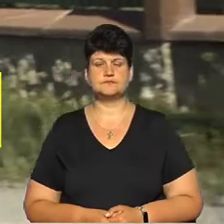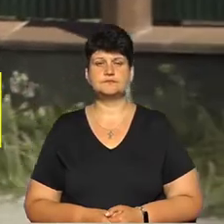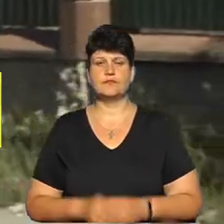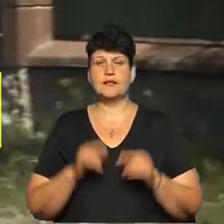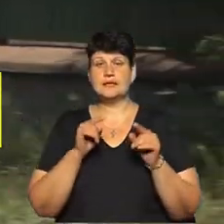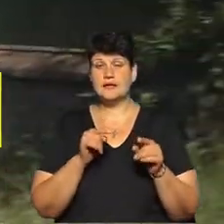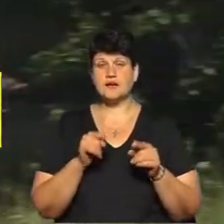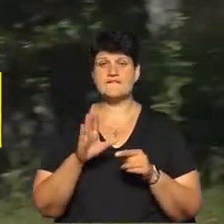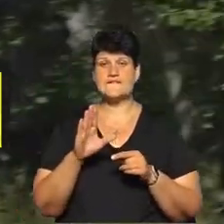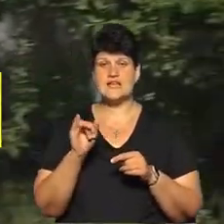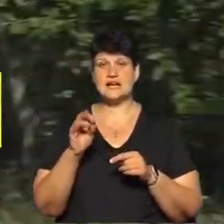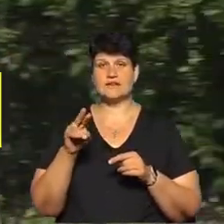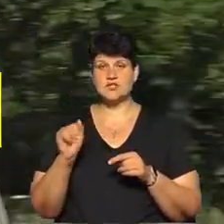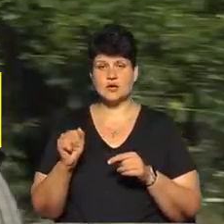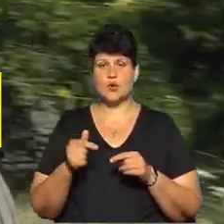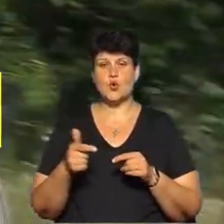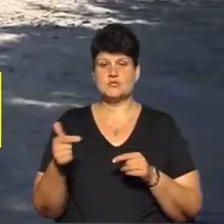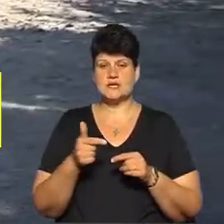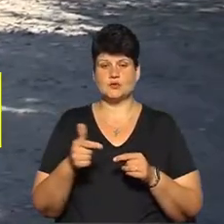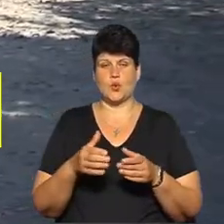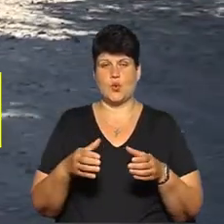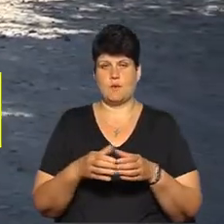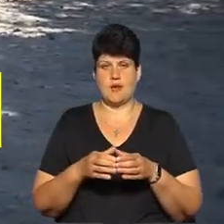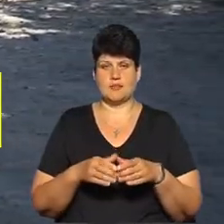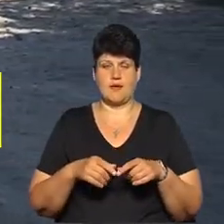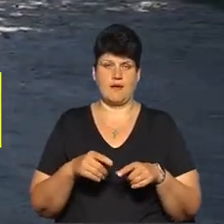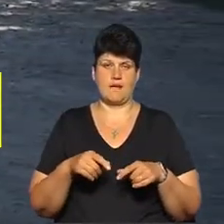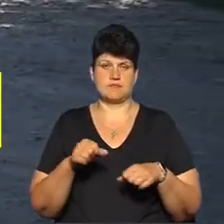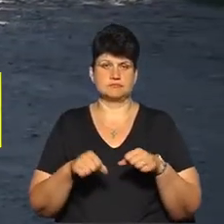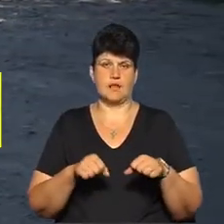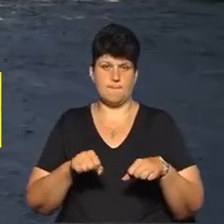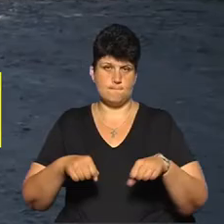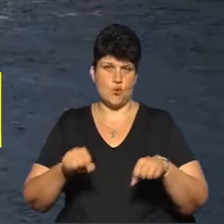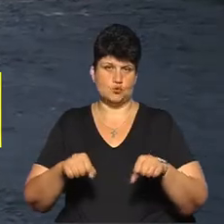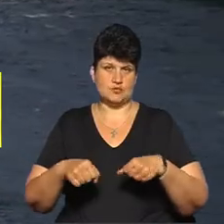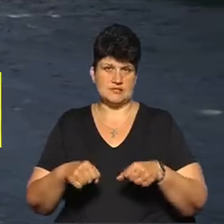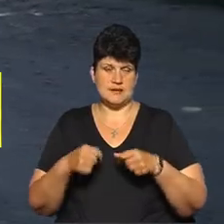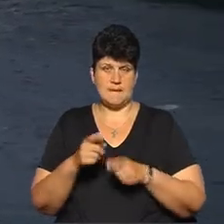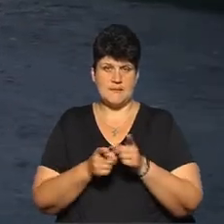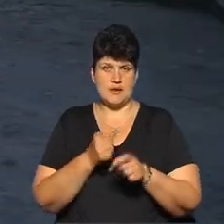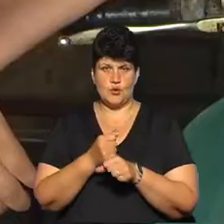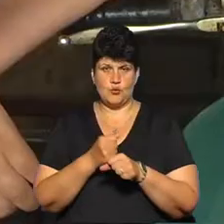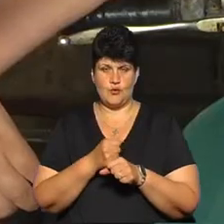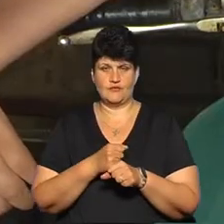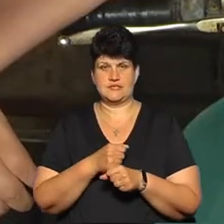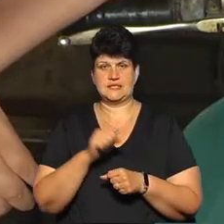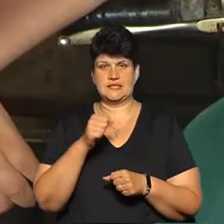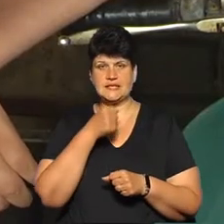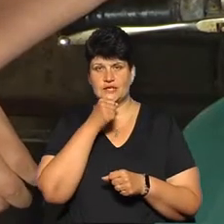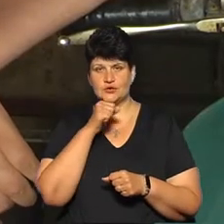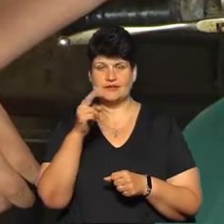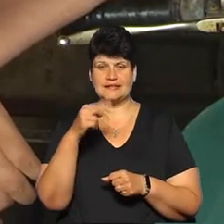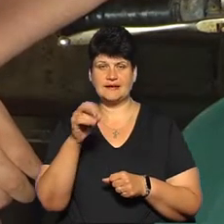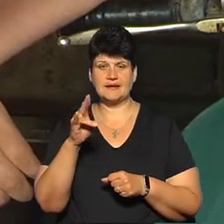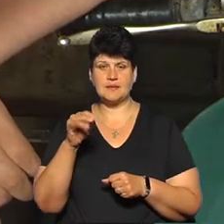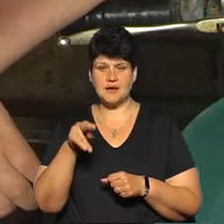Вільхівчиком Гусятинської громади катається Іван Космина. Мотоцикл чоловік разом з друзями і знайомими переробляв з дідового Дніпра. Цей мотоцикл 78-го